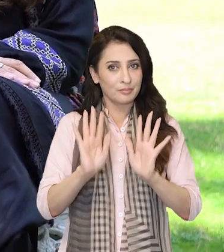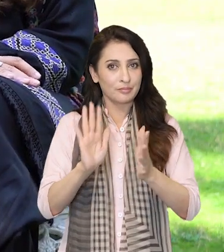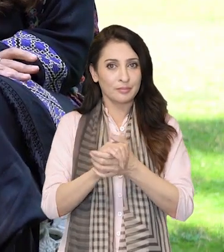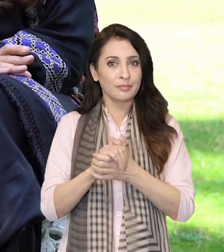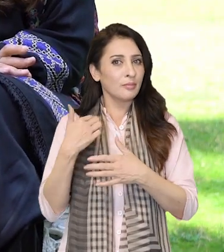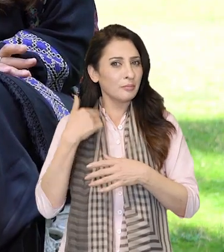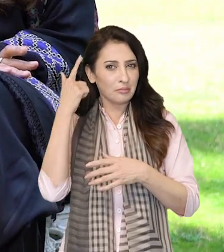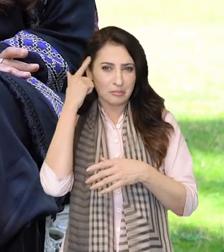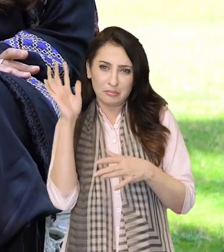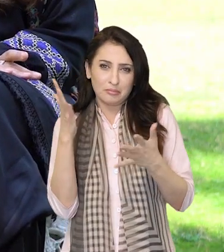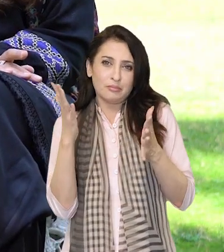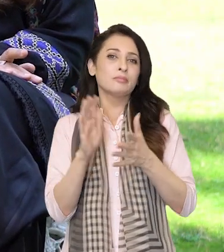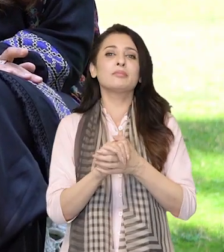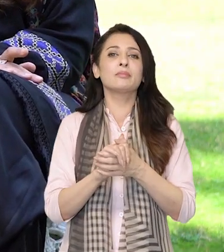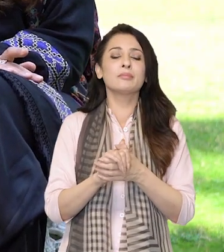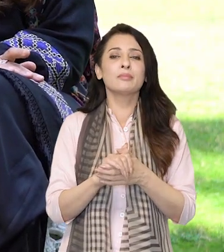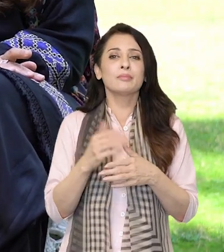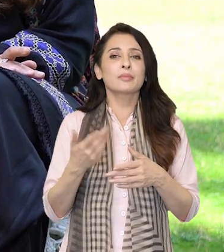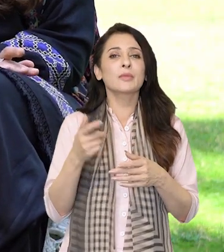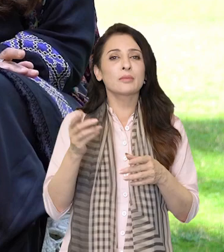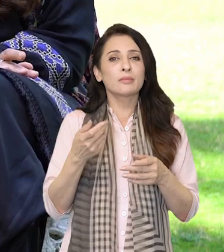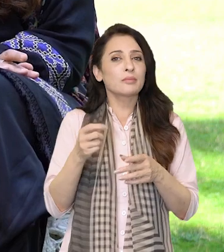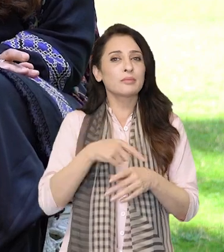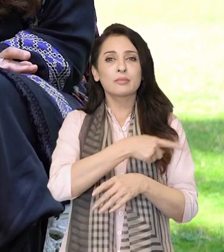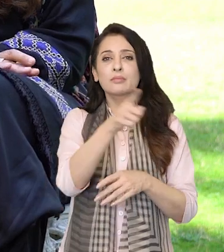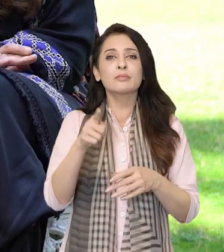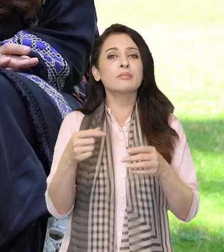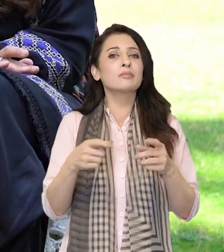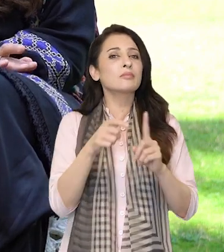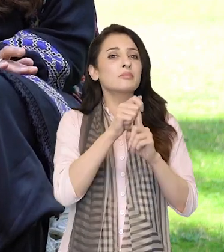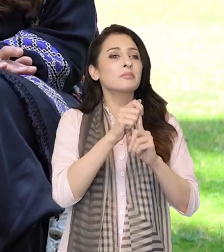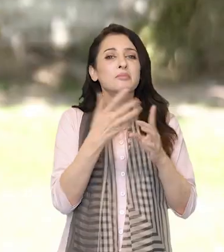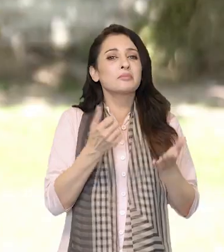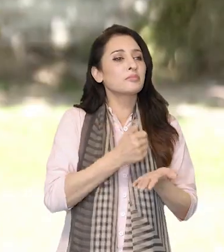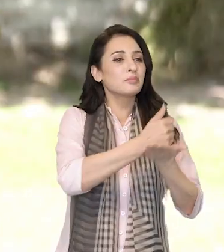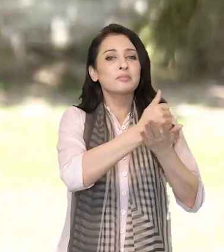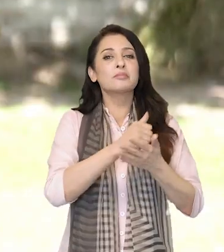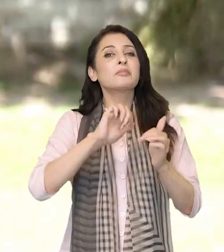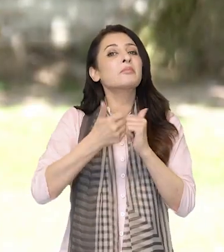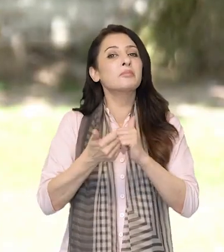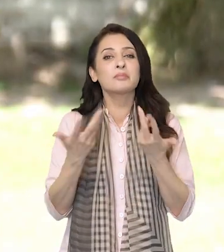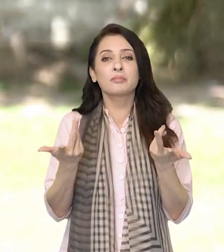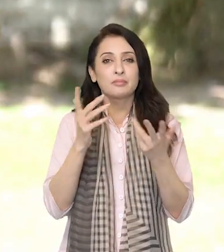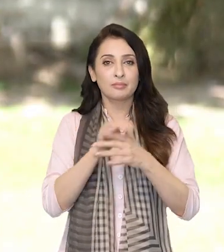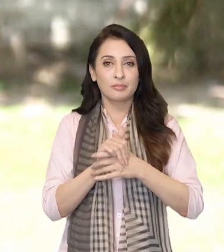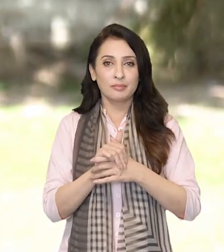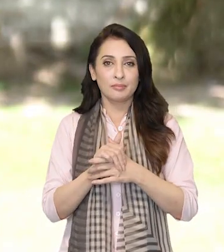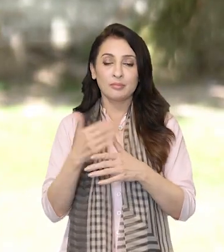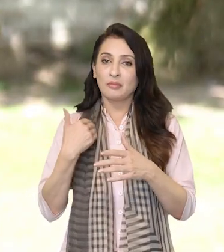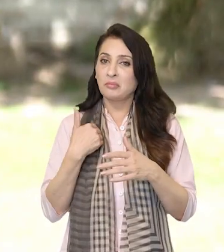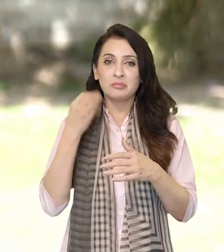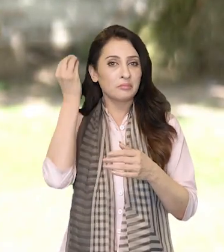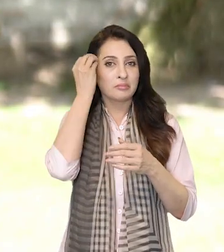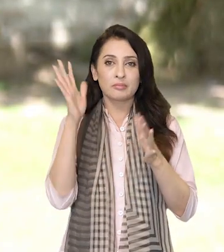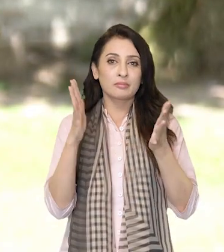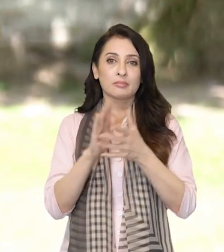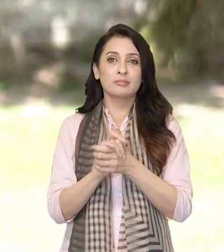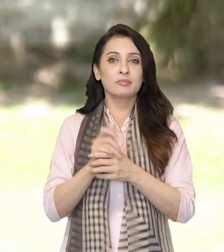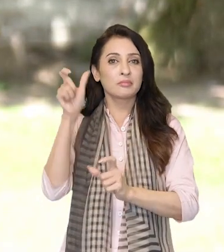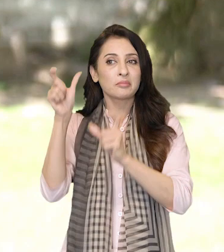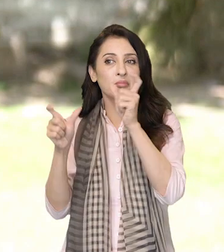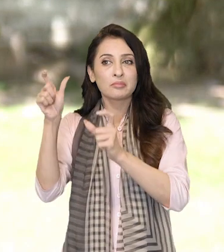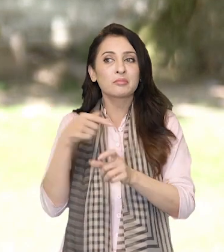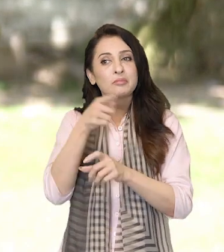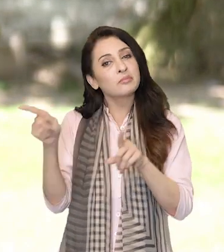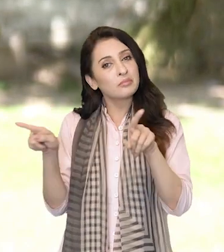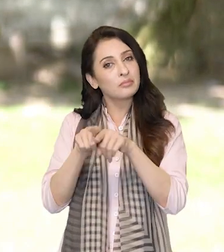किया था, हमारा खुद हमें कोई आइडिया नहीं था कि हमने क्या करना है, सोसाइटी में क्या चीज़ की ज़रूरत है। हम भी उतने इग्नोरेंट थे जितने आई थिंक बहुत लोग